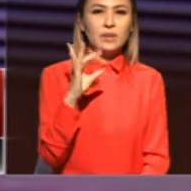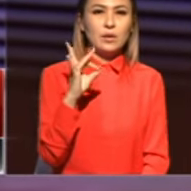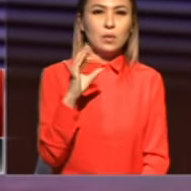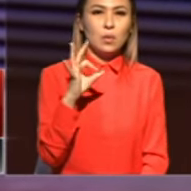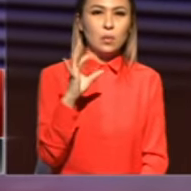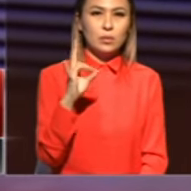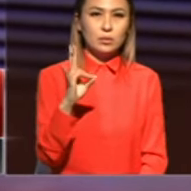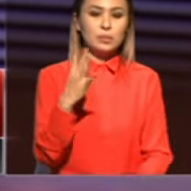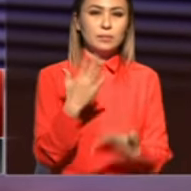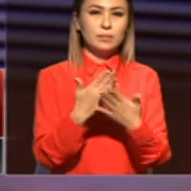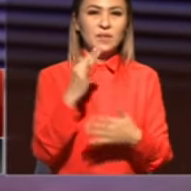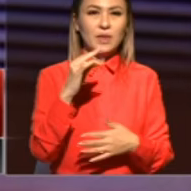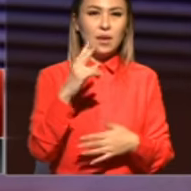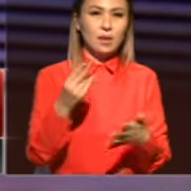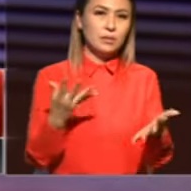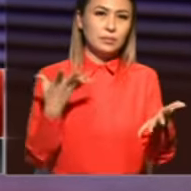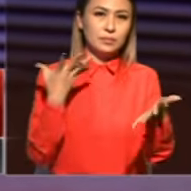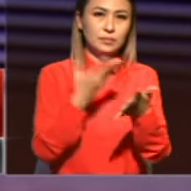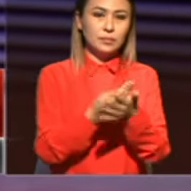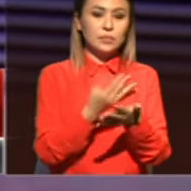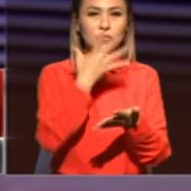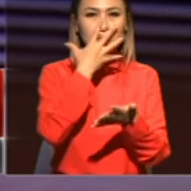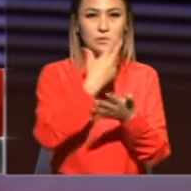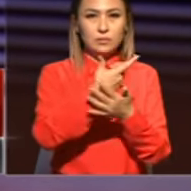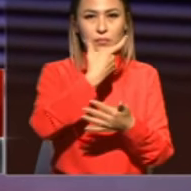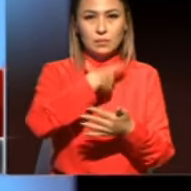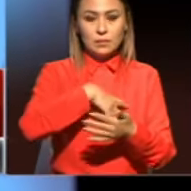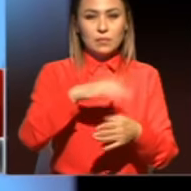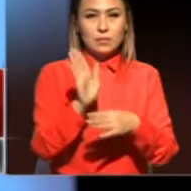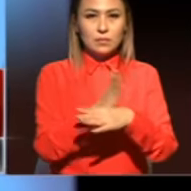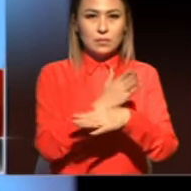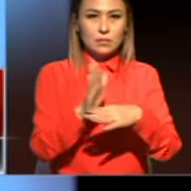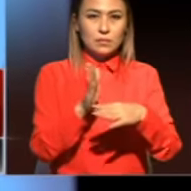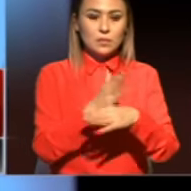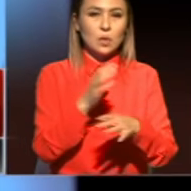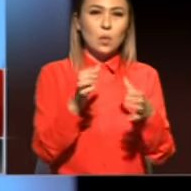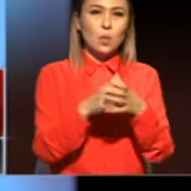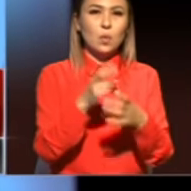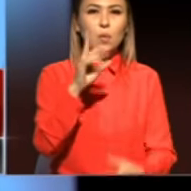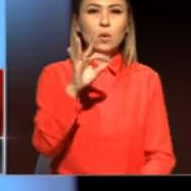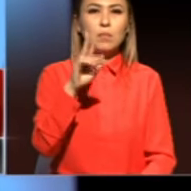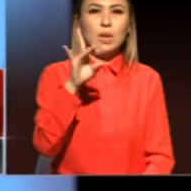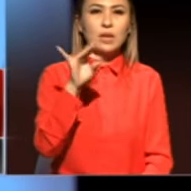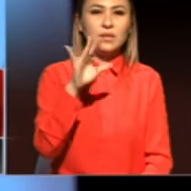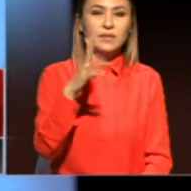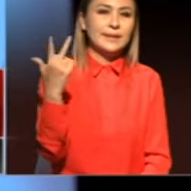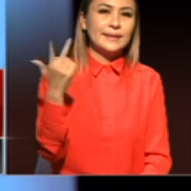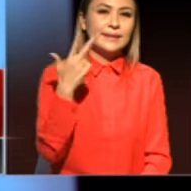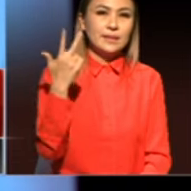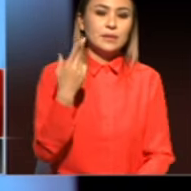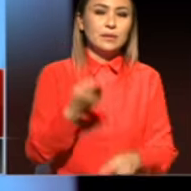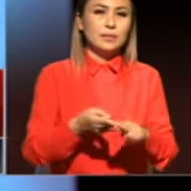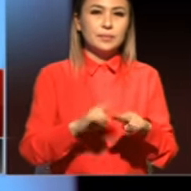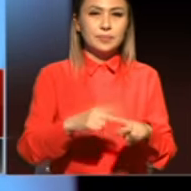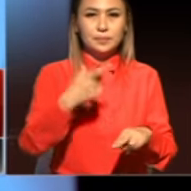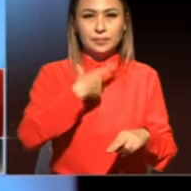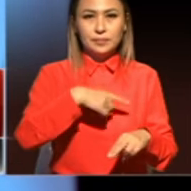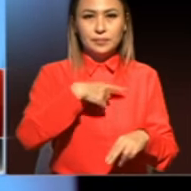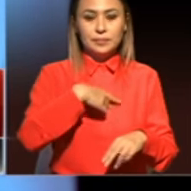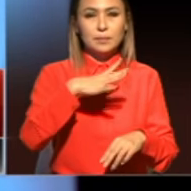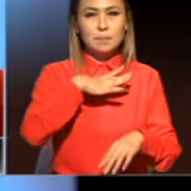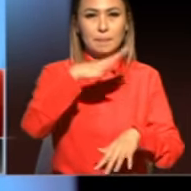филиал қаржыландырды шыққанда. Бұларда да өздерінің жеке ішкі корпоративті байланысы бар. Үшінші біздің жаңағы банк